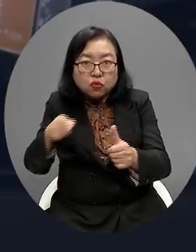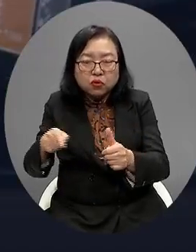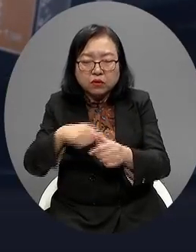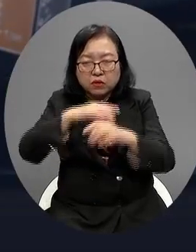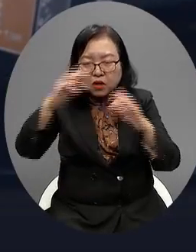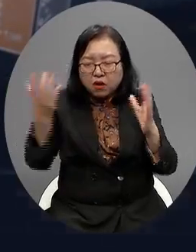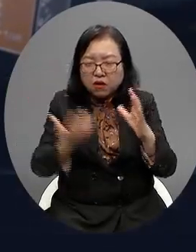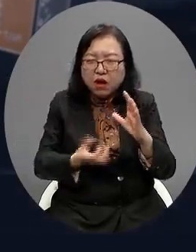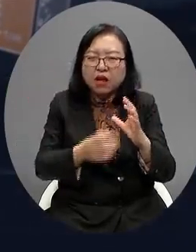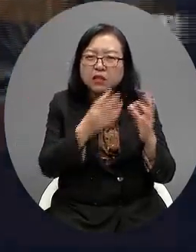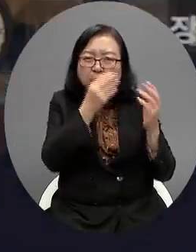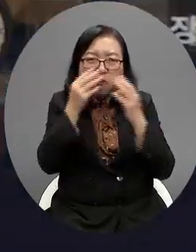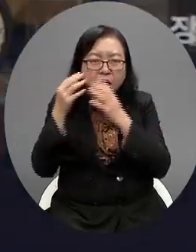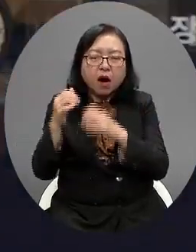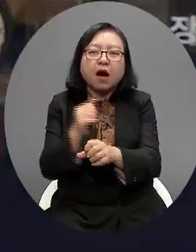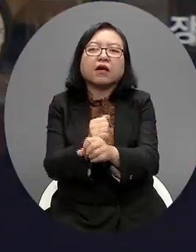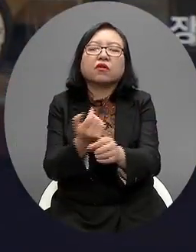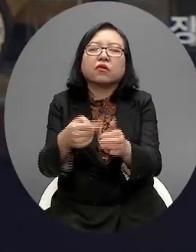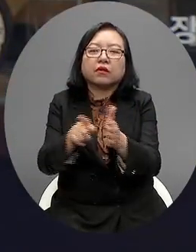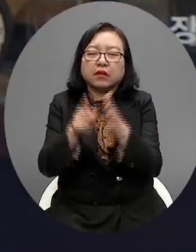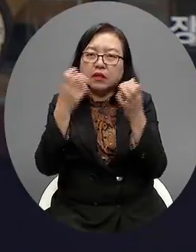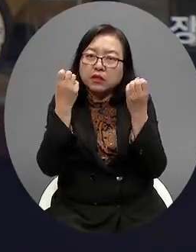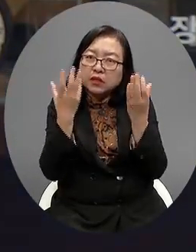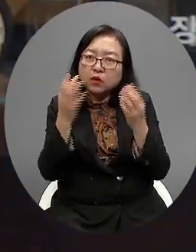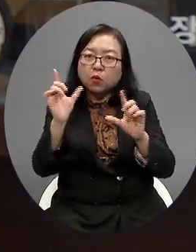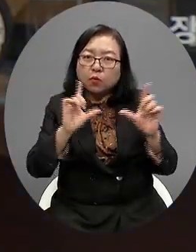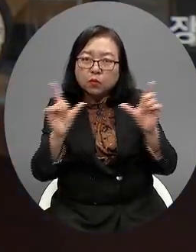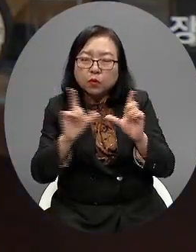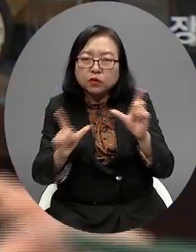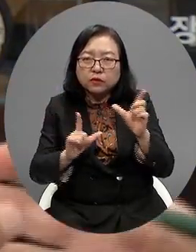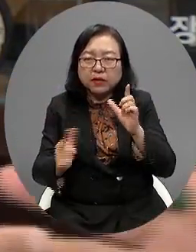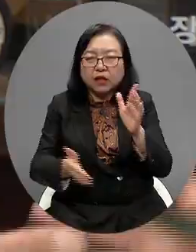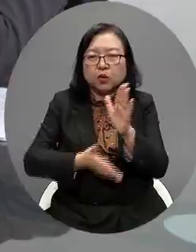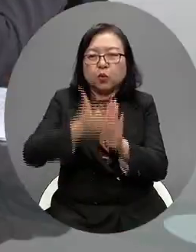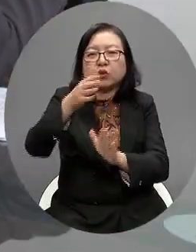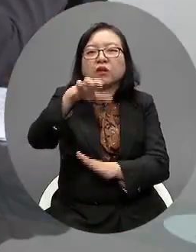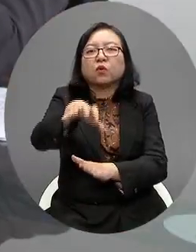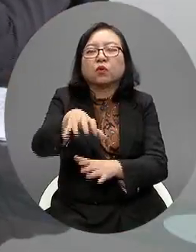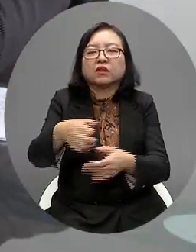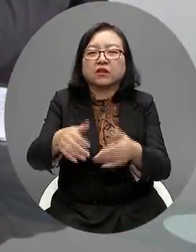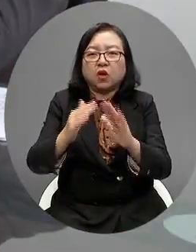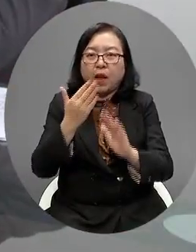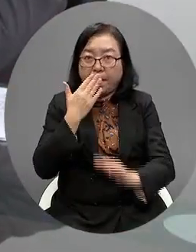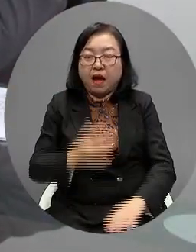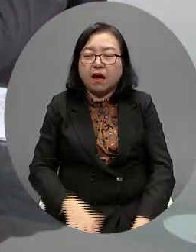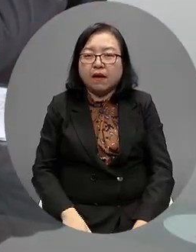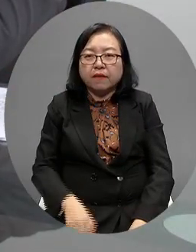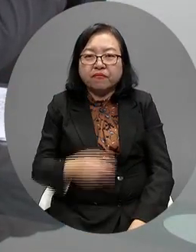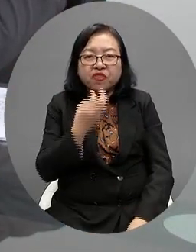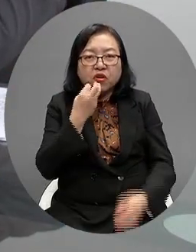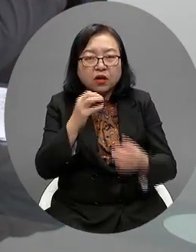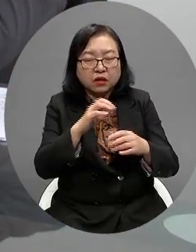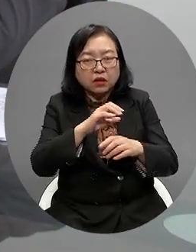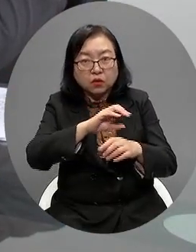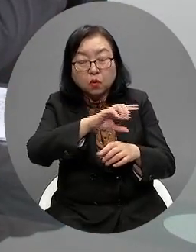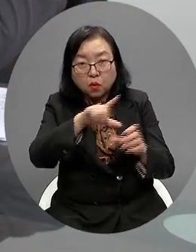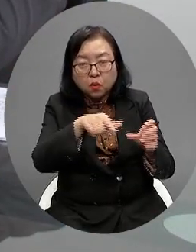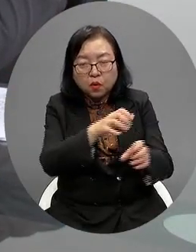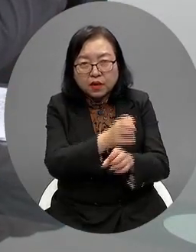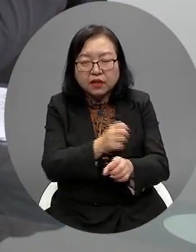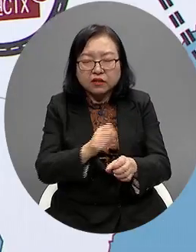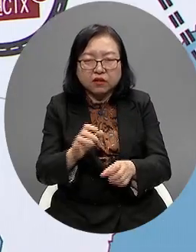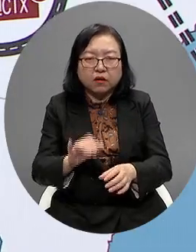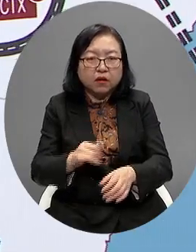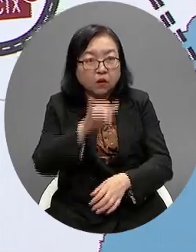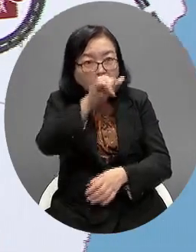대해서 이루어질 수 있는 어떤 그런 새로운 형태의 도시라는 거죠. 경기도가 경기국제공항 건설을 추진하는